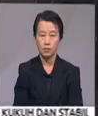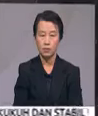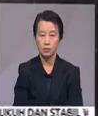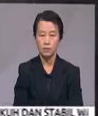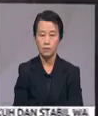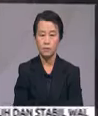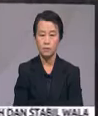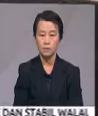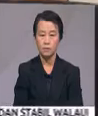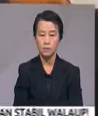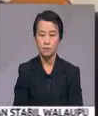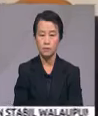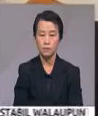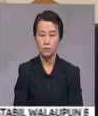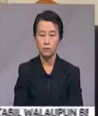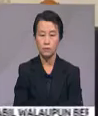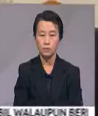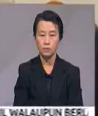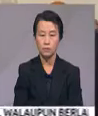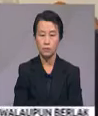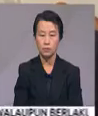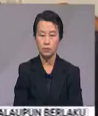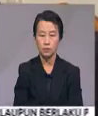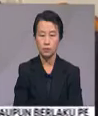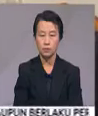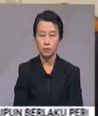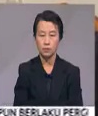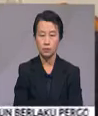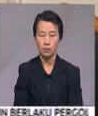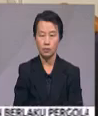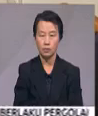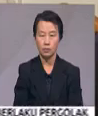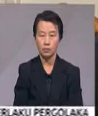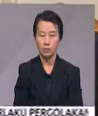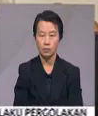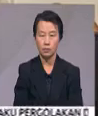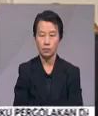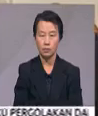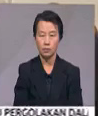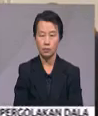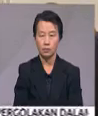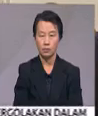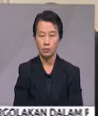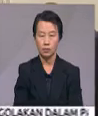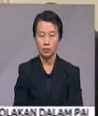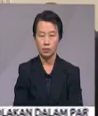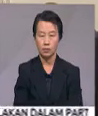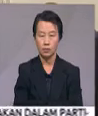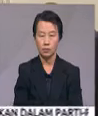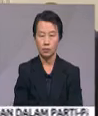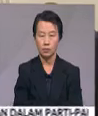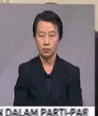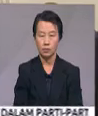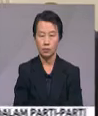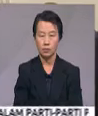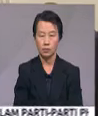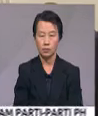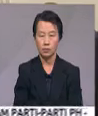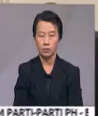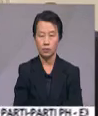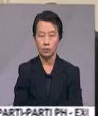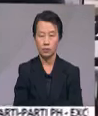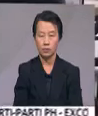தான் வந்து கூட்டாளிட்ட பழகினா நல்லதுன்னு சொல்லிட்டு நான் தமிழில் பேச ஆரம்பித்தேன். கூட்டாளிட்ட கேட்டேன், இந்த மாதிரி எனக்கு சொல்லித்தாரீங்களா தமிழ் பேச. ஸோ அவங்கள்ட்ட பேசி பேசி நான்